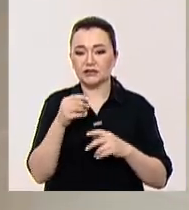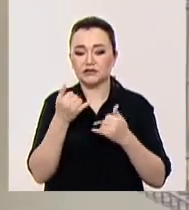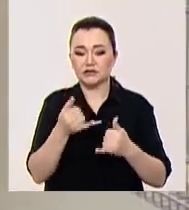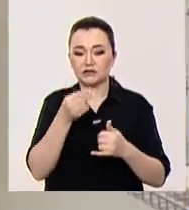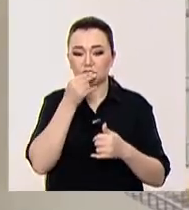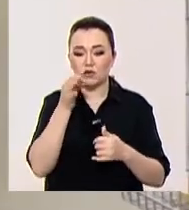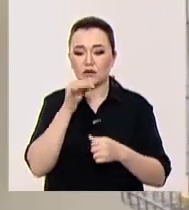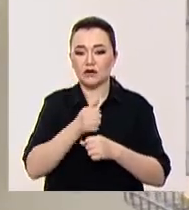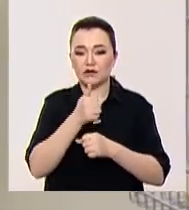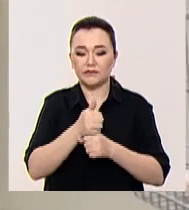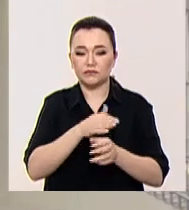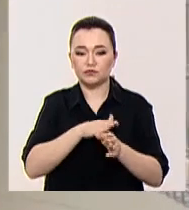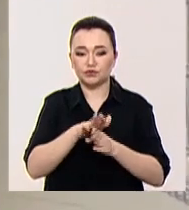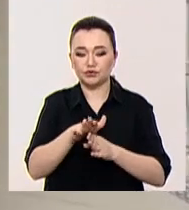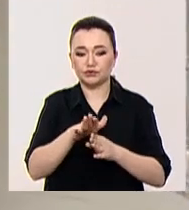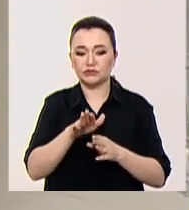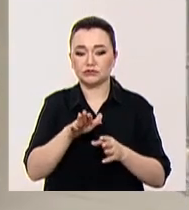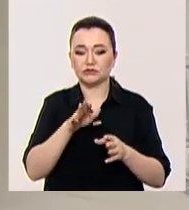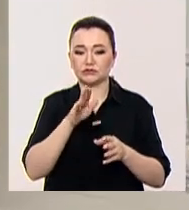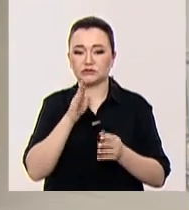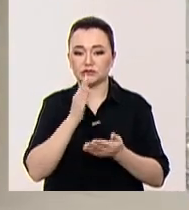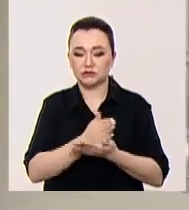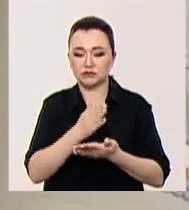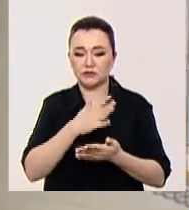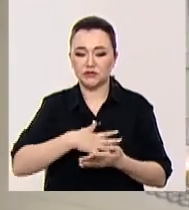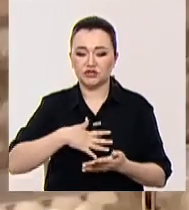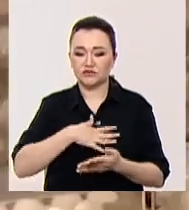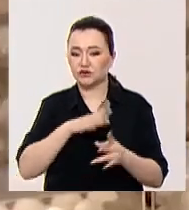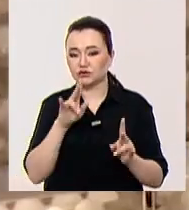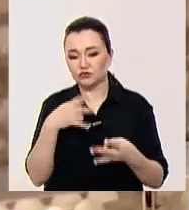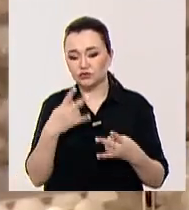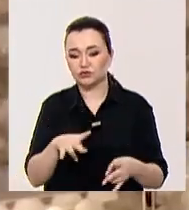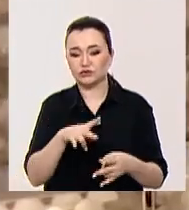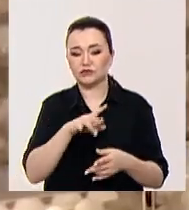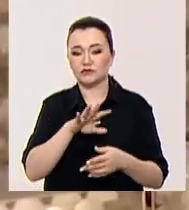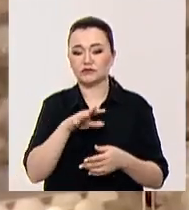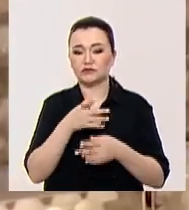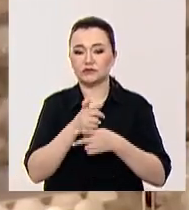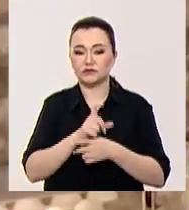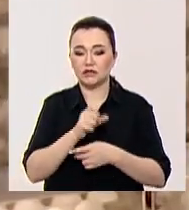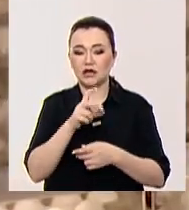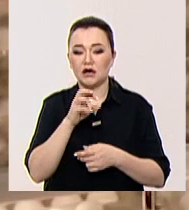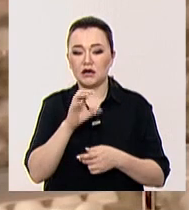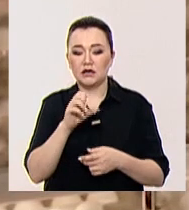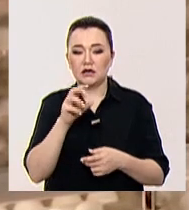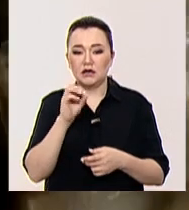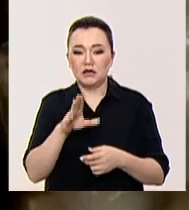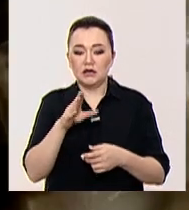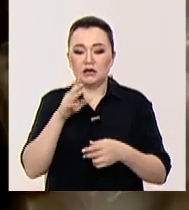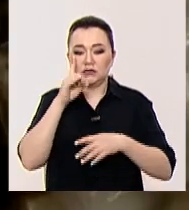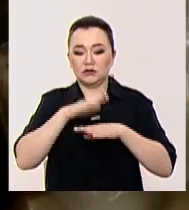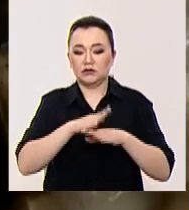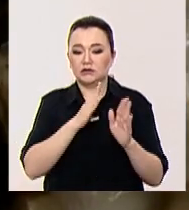азық-түлік тауарларымен толық қамтамасыз етілгенін айтып, алаңдаудың қажеті жоқ деп сендірді. Алайда Әлихан Смайылов енді бағаны